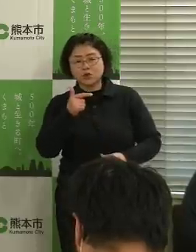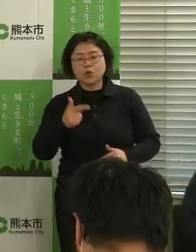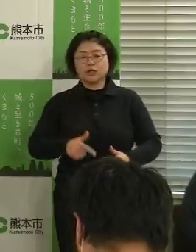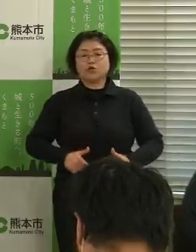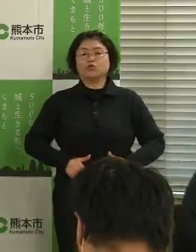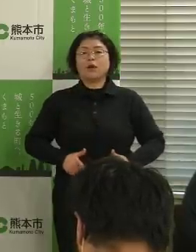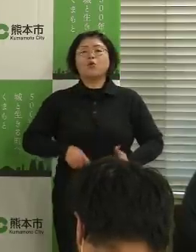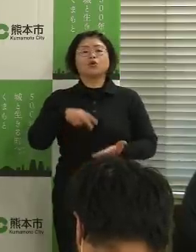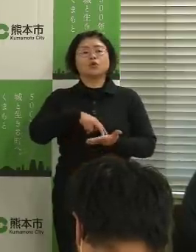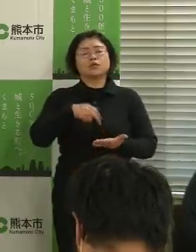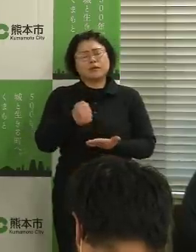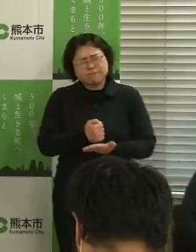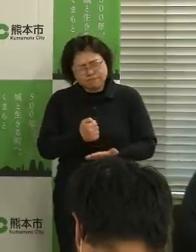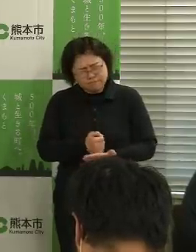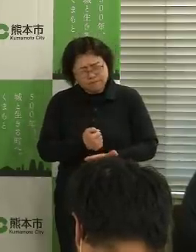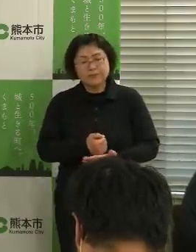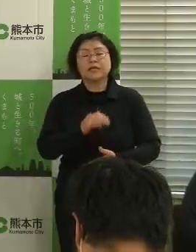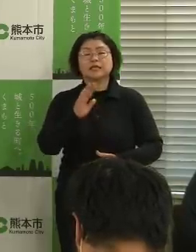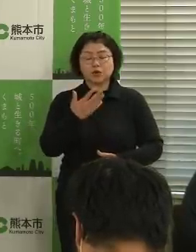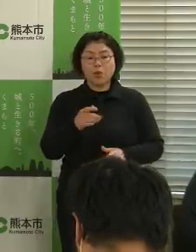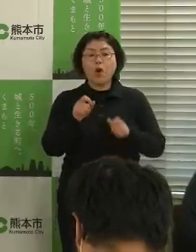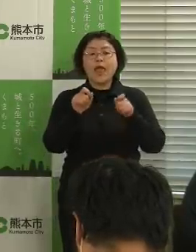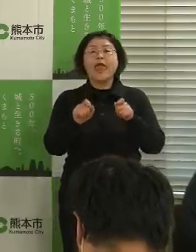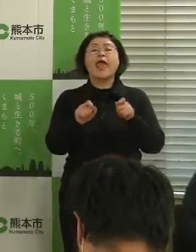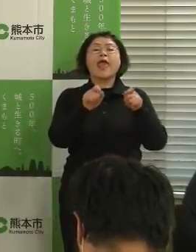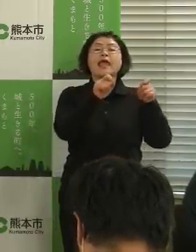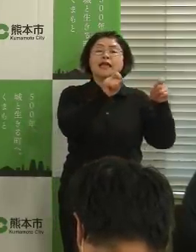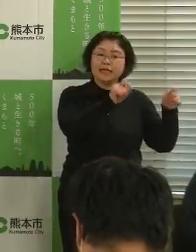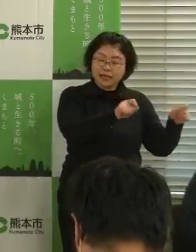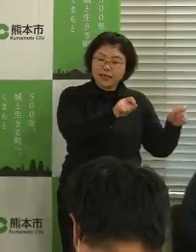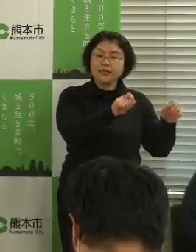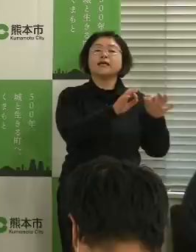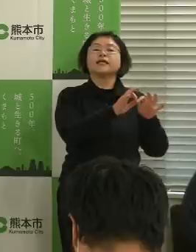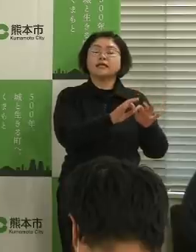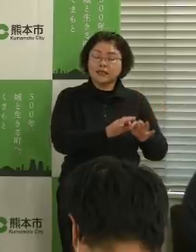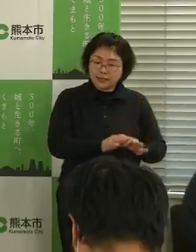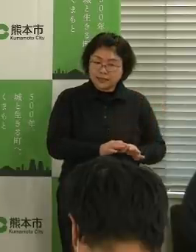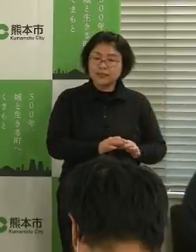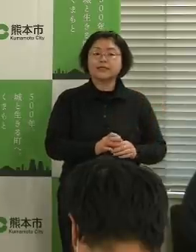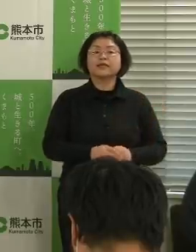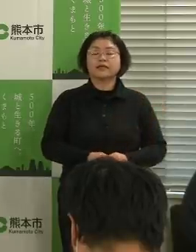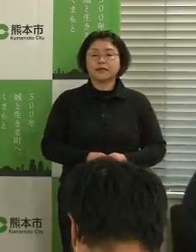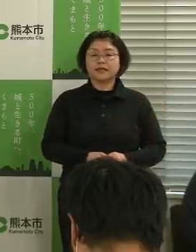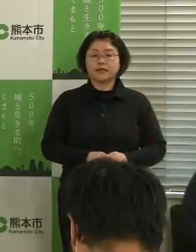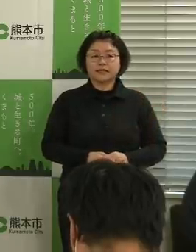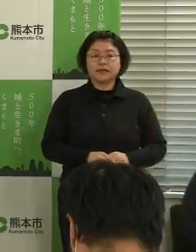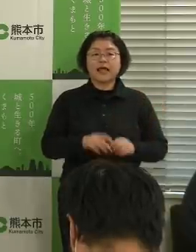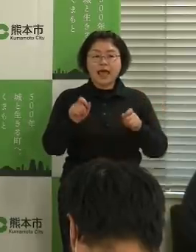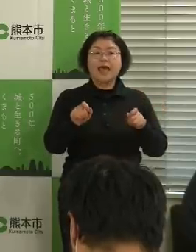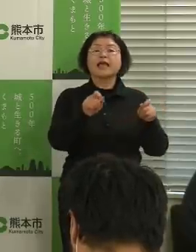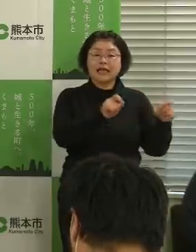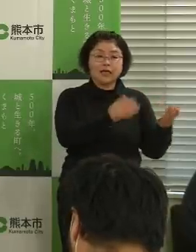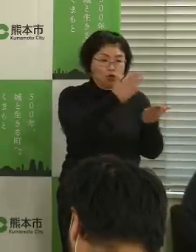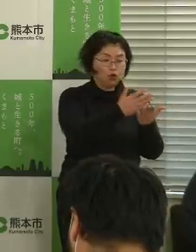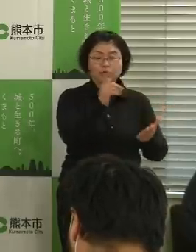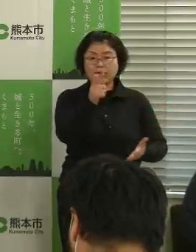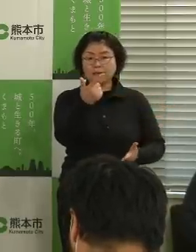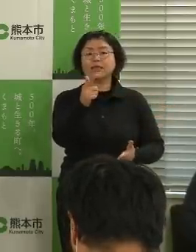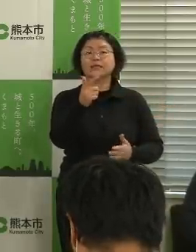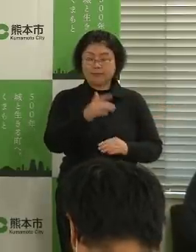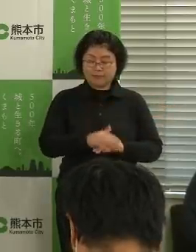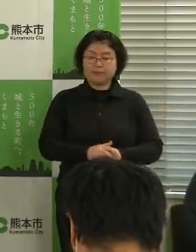まあ残念なんですが、まあ、これ中止ではなく延期で、あのアジア太平洋水サミットについては延期ということでございますので